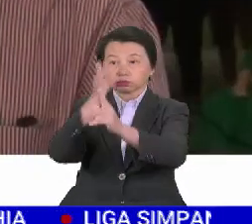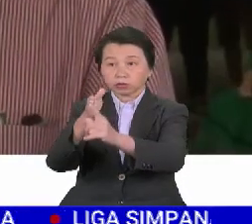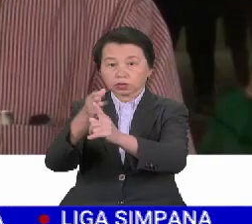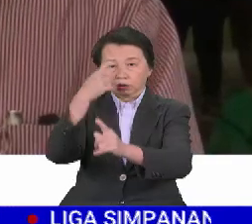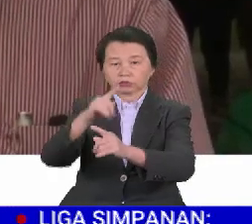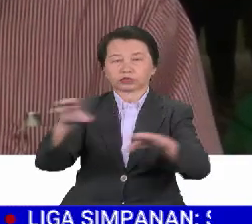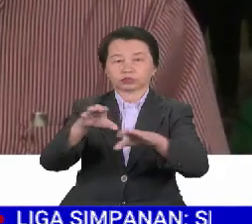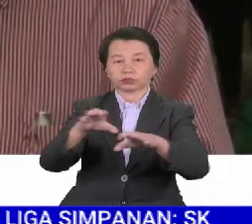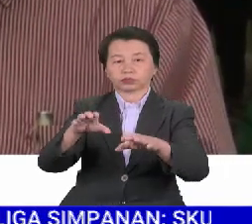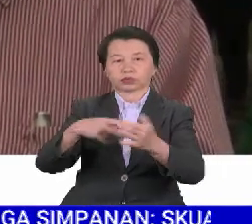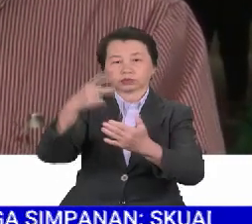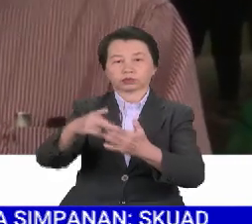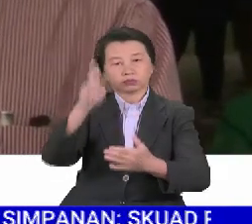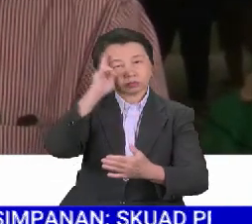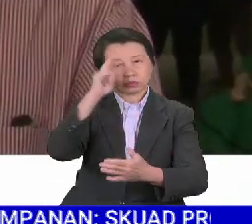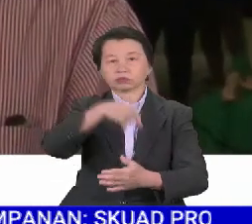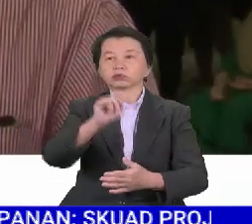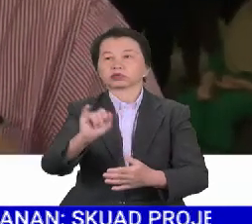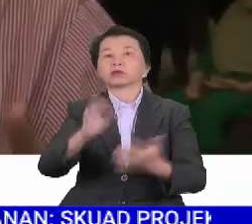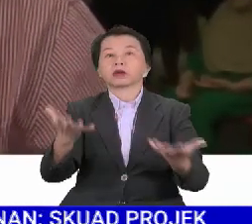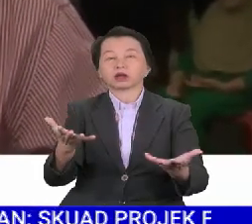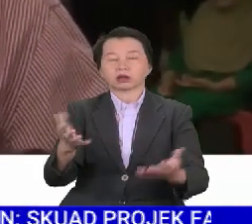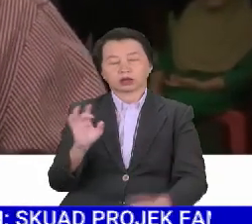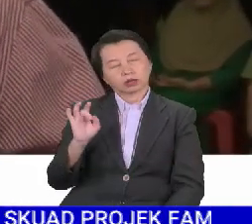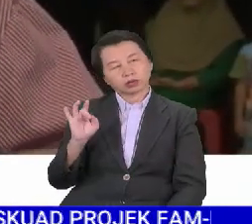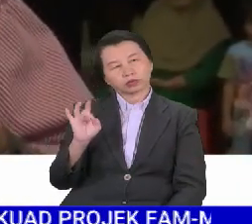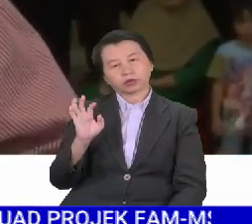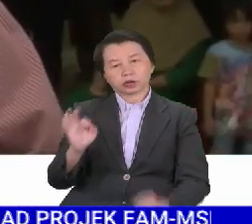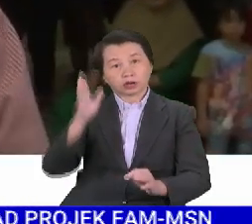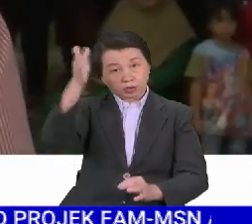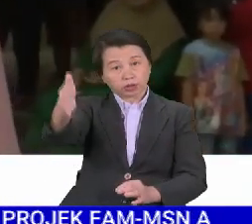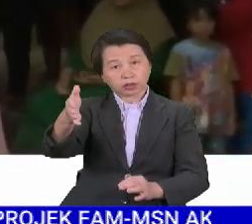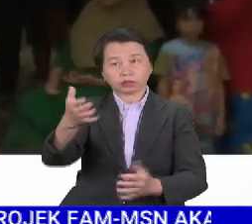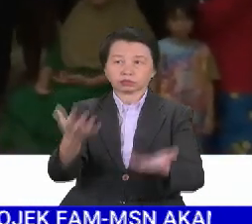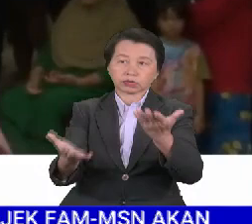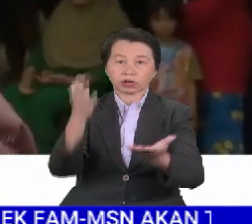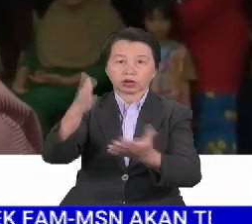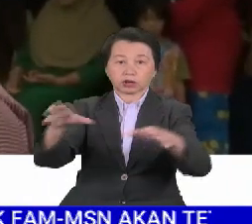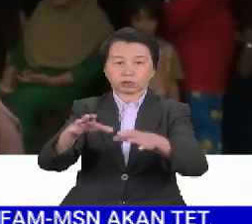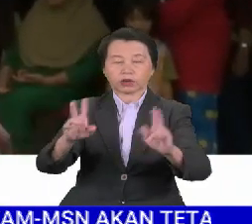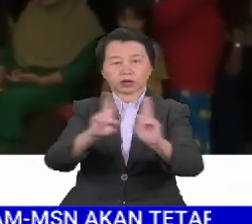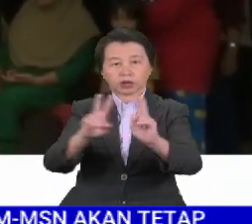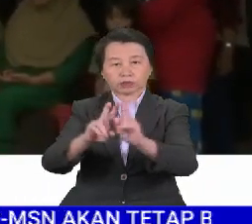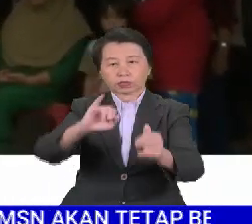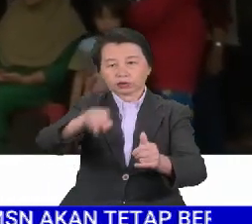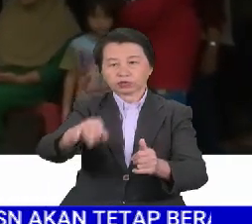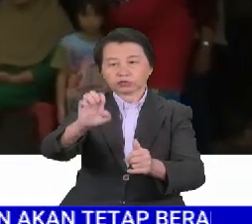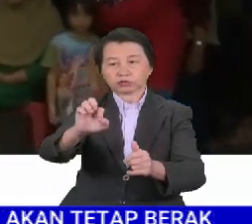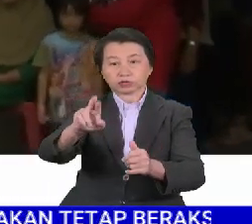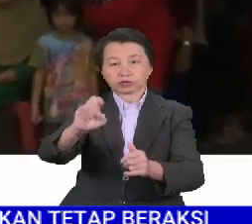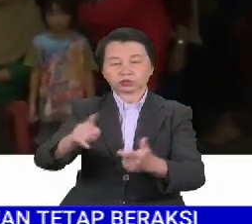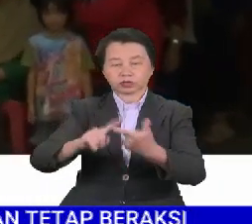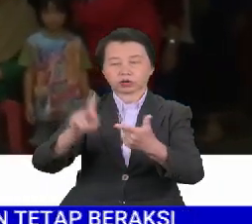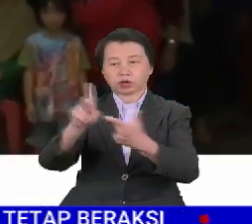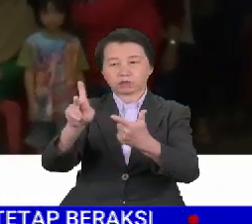untuk dilaksanakan program seperti ini? Ya, mungkin insyaAllah kalau yang akan datang kita akan adakan di Kampung Jerije dan di